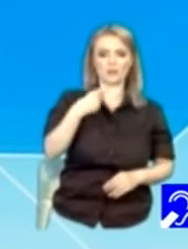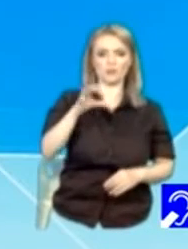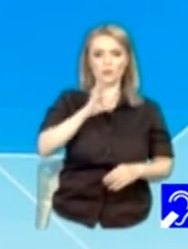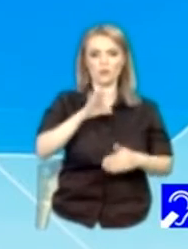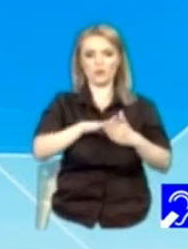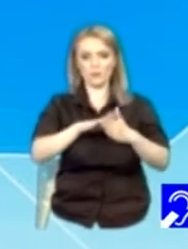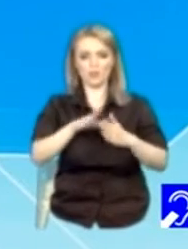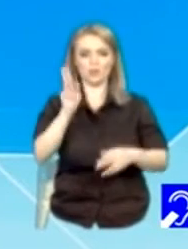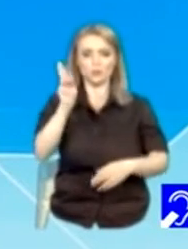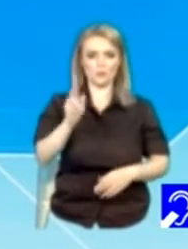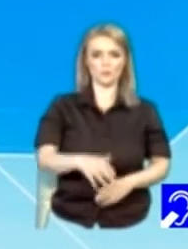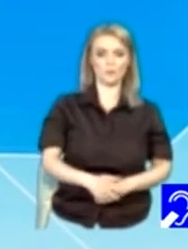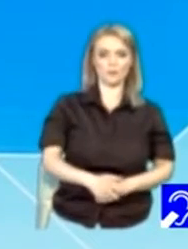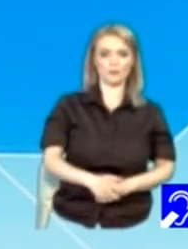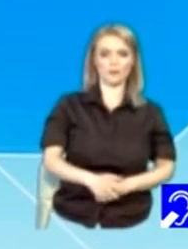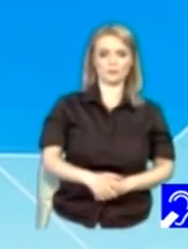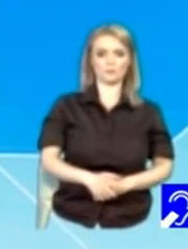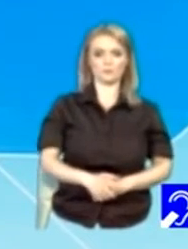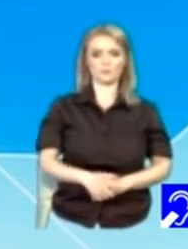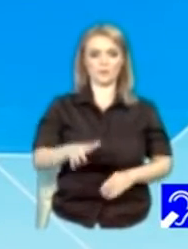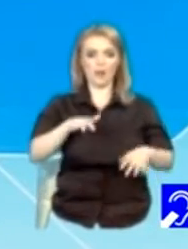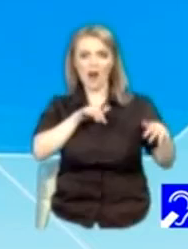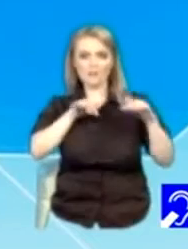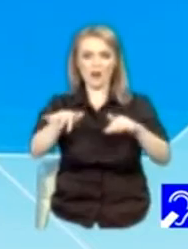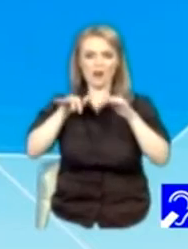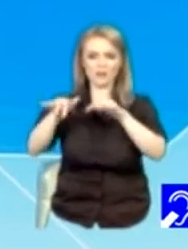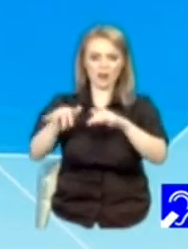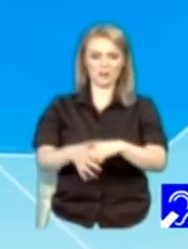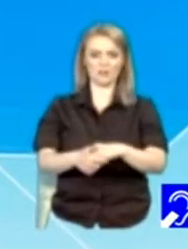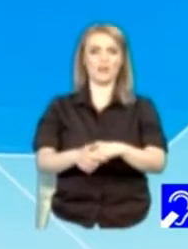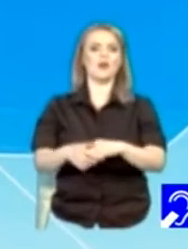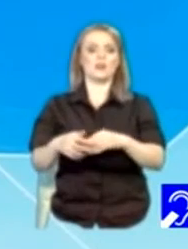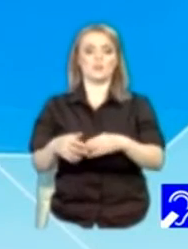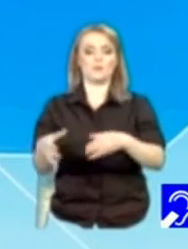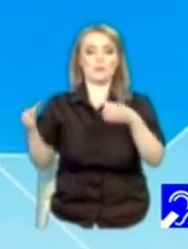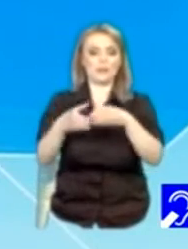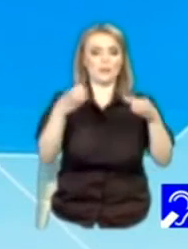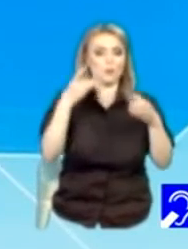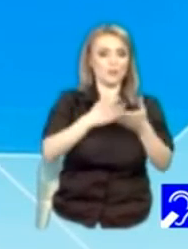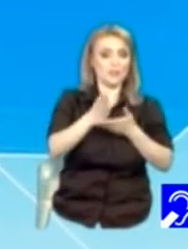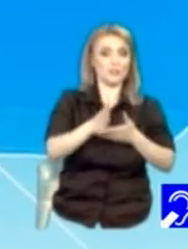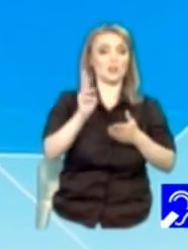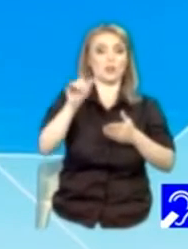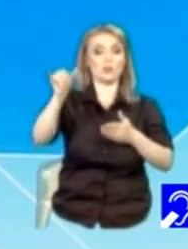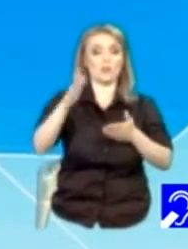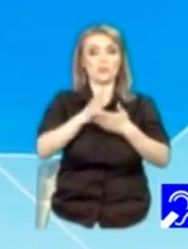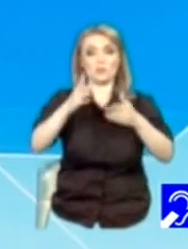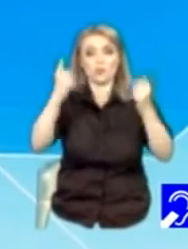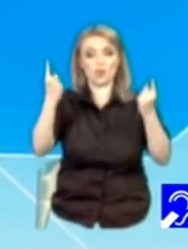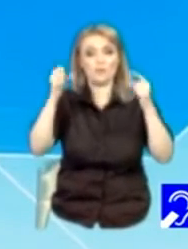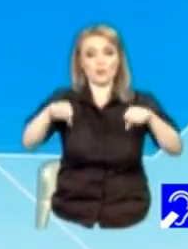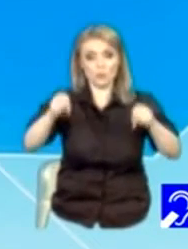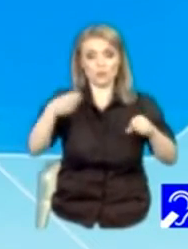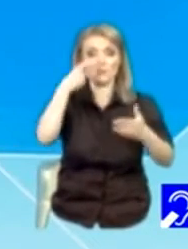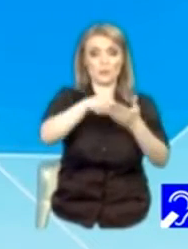tip precum ar fi Nichiforciuc atacă formațiunile care au cele mai mari șanse de dreapta să acceadă în Parlament. Atacă PAS-ul